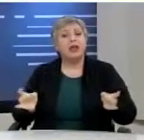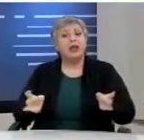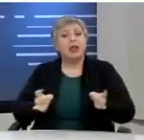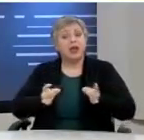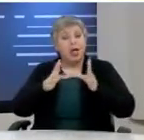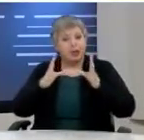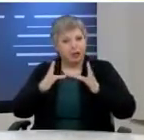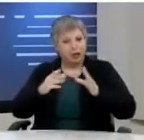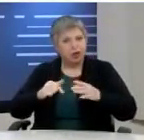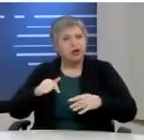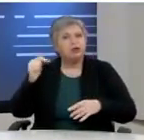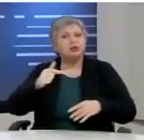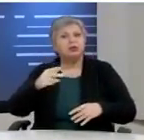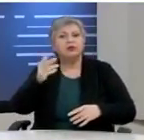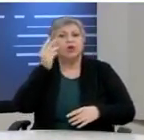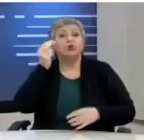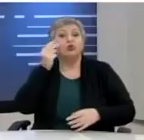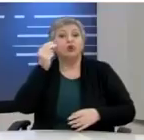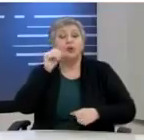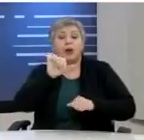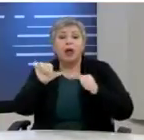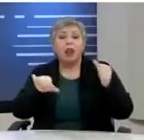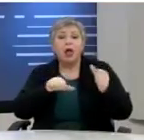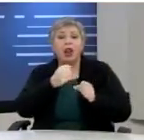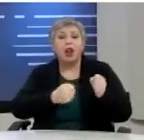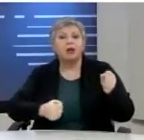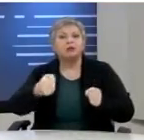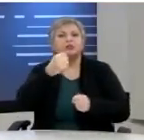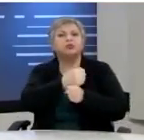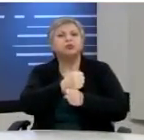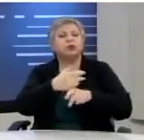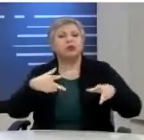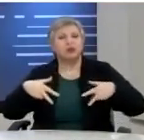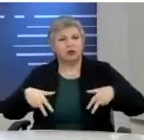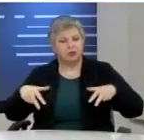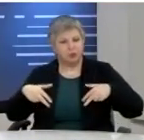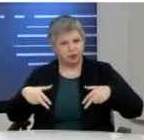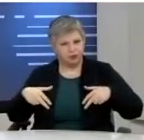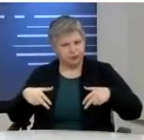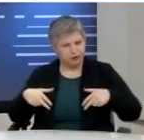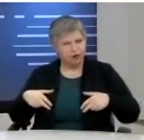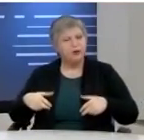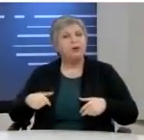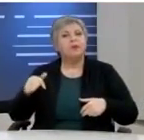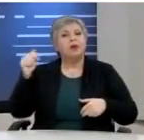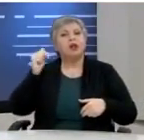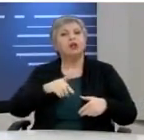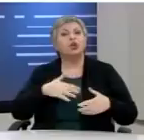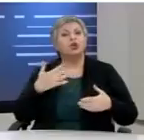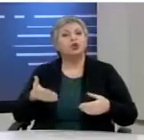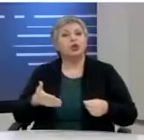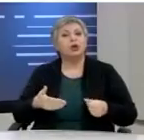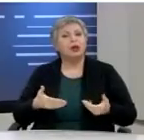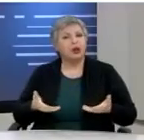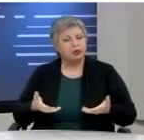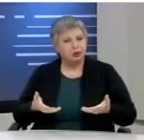εκεί. Και από την εθνικιστική κυβέρνηση του κυρίου Γκρουεύσκη, το ΒΜΡΟ, που λέει τα ακριβώς αντίθετα από